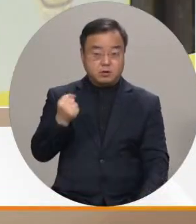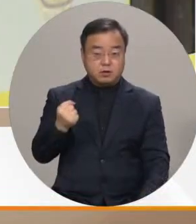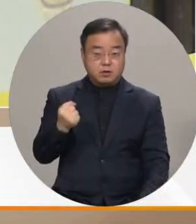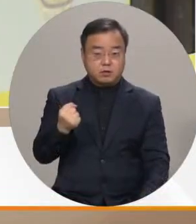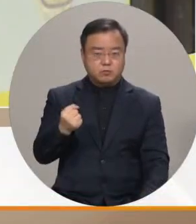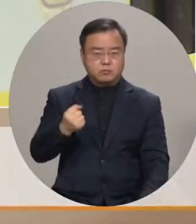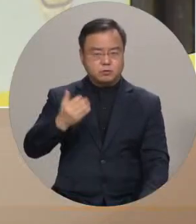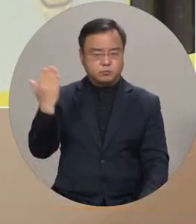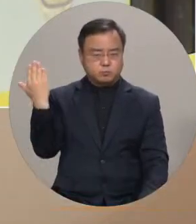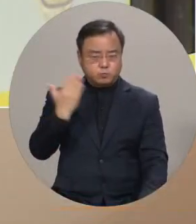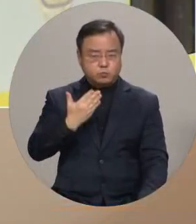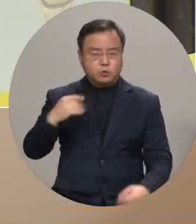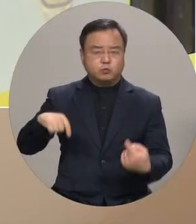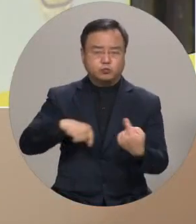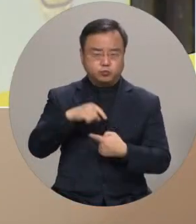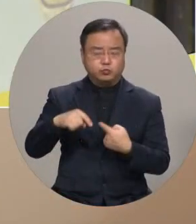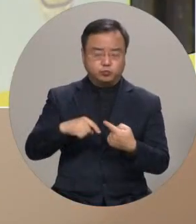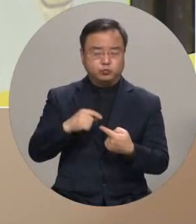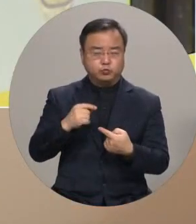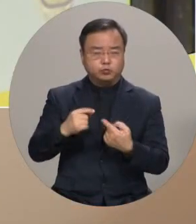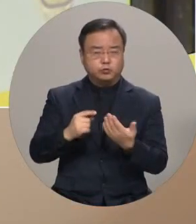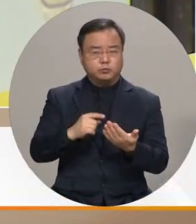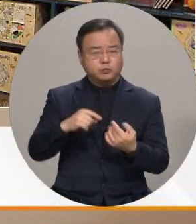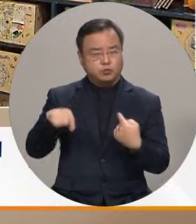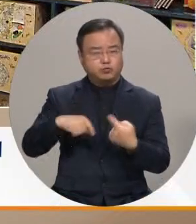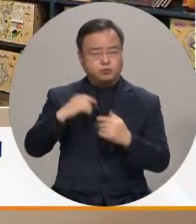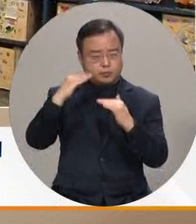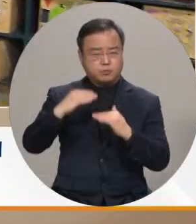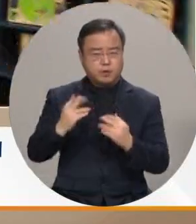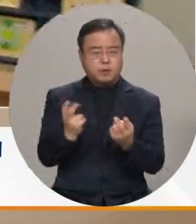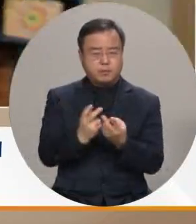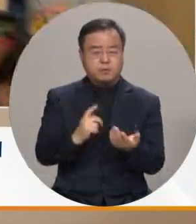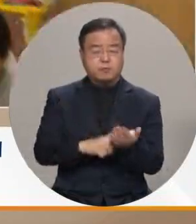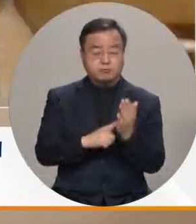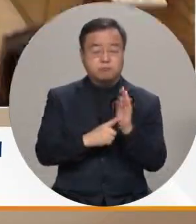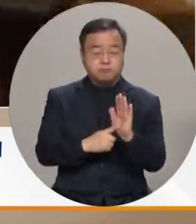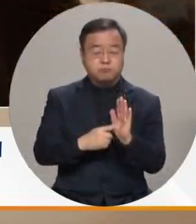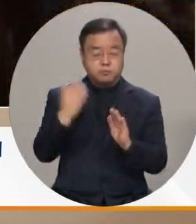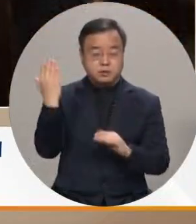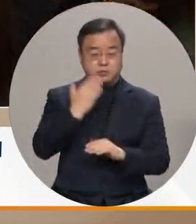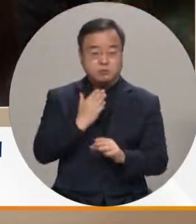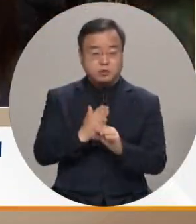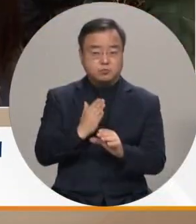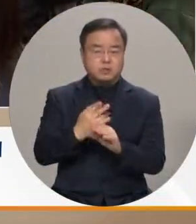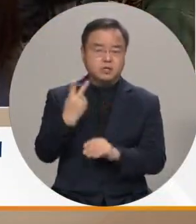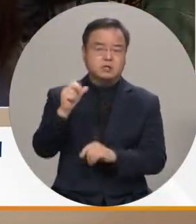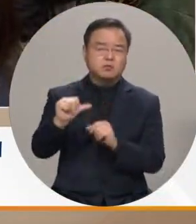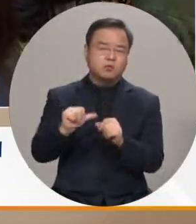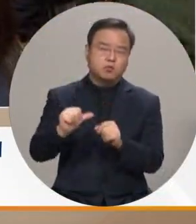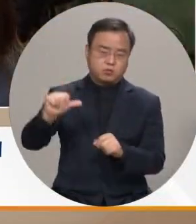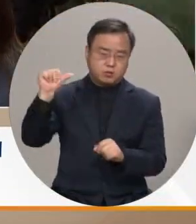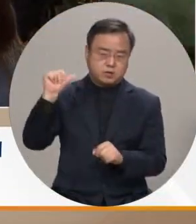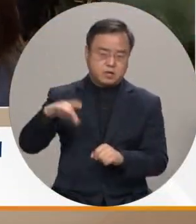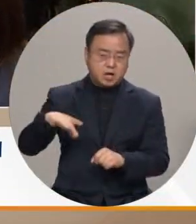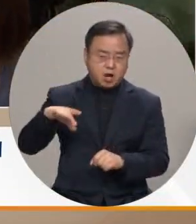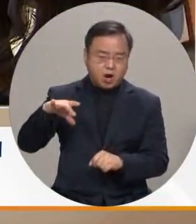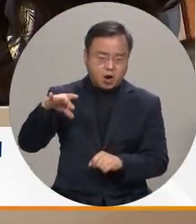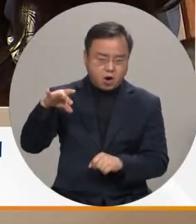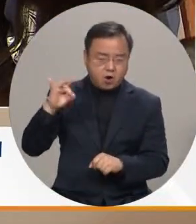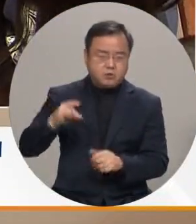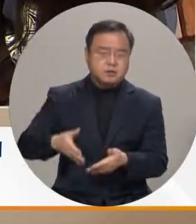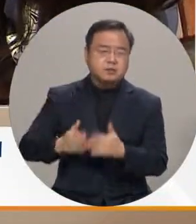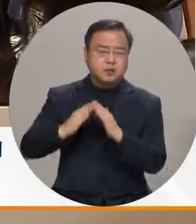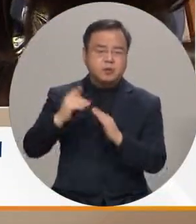매우 투명하게 운영되는 것도 장점입니다 25년 전쯤에 처음 만들어질 때의 고민은 아이들이